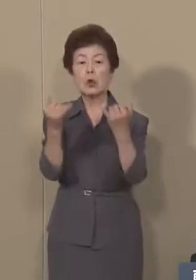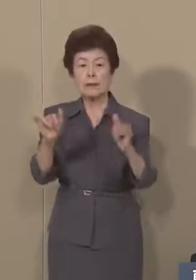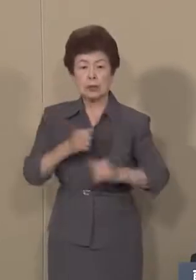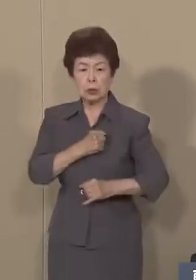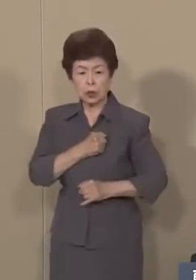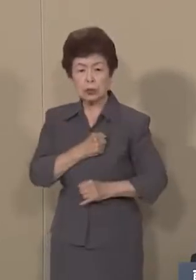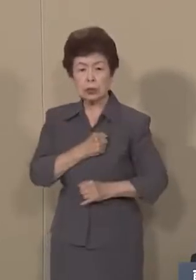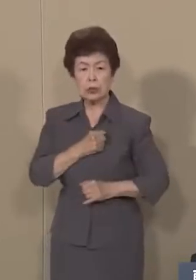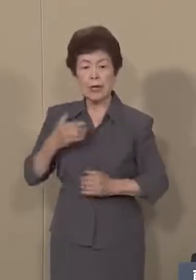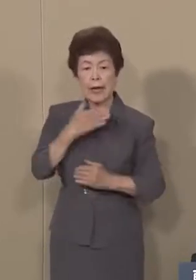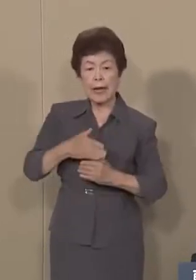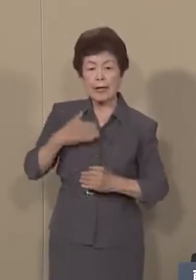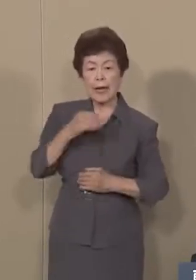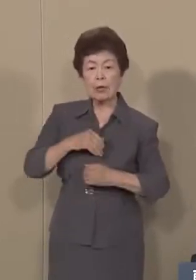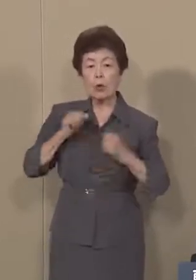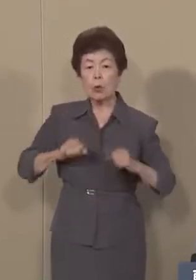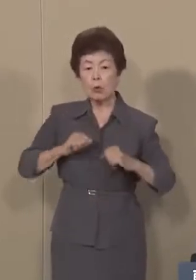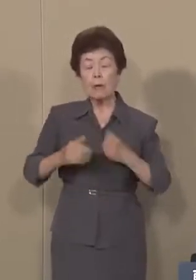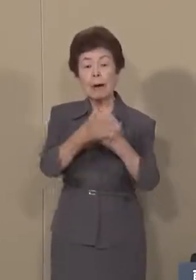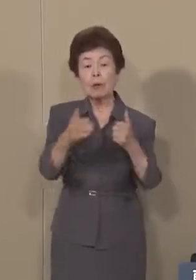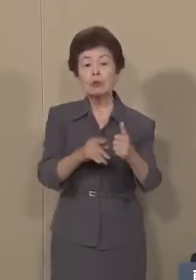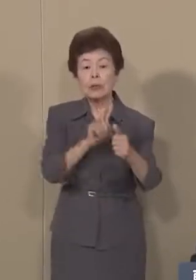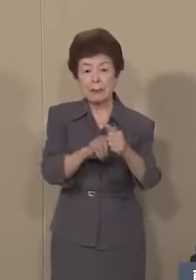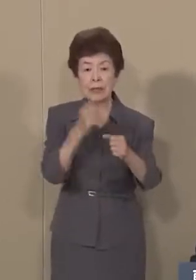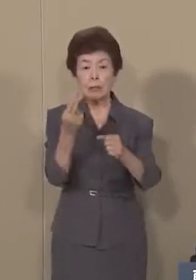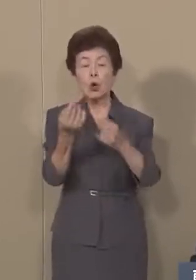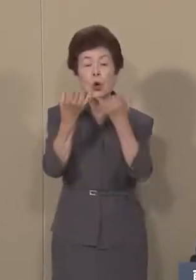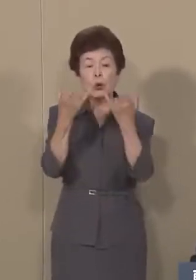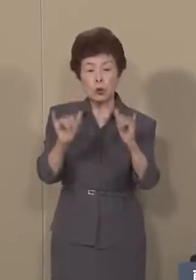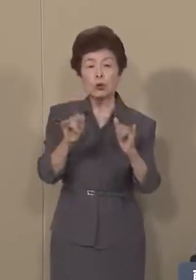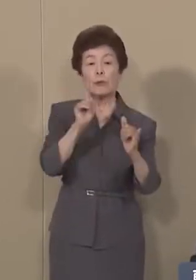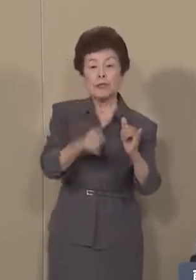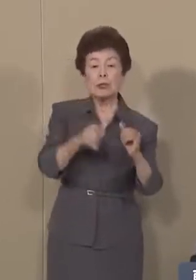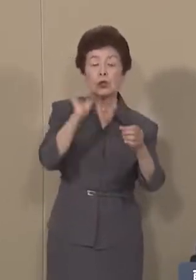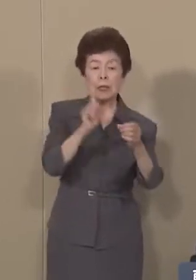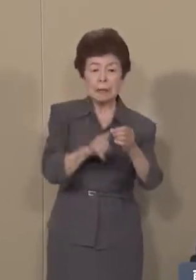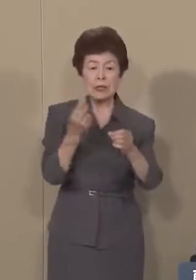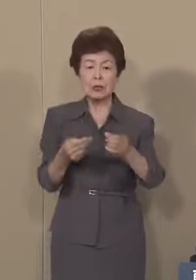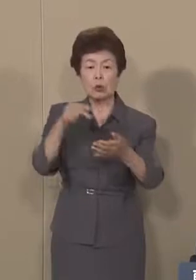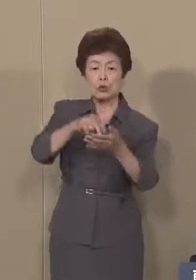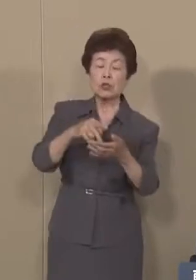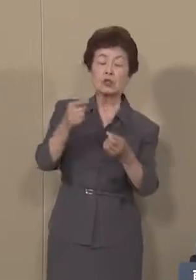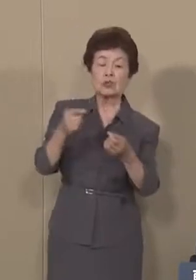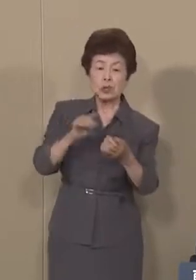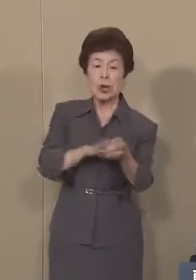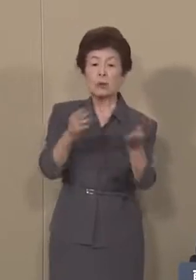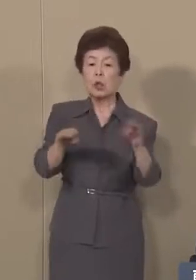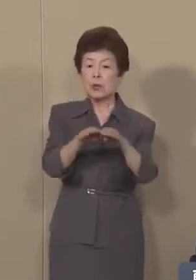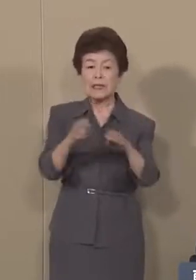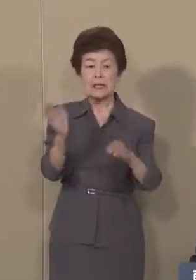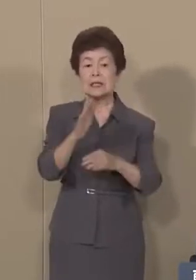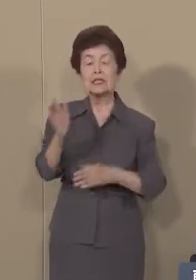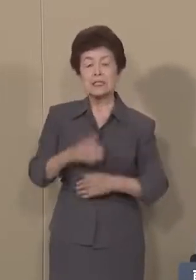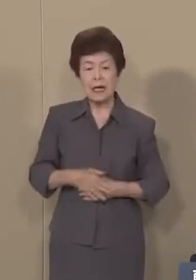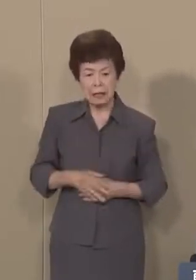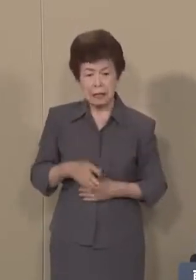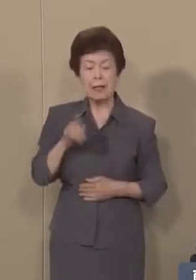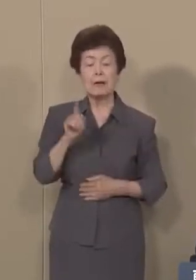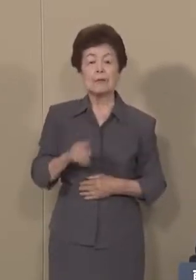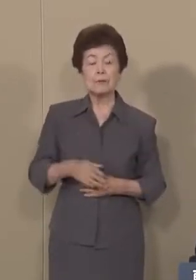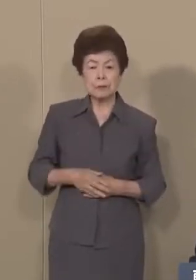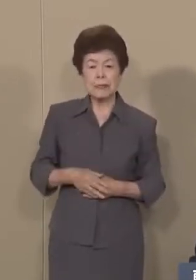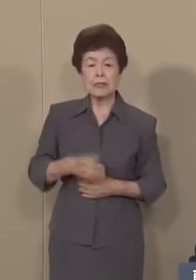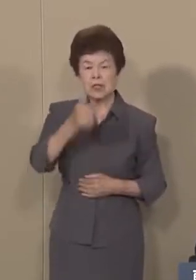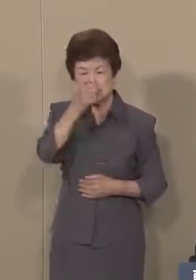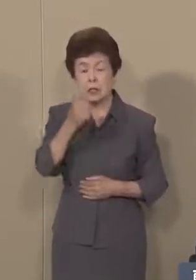も都立病院校舎病院の独立行政法人化を中止し更に充実強化をすることが求められてい